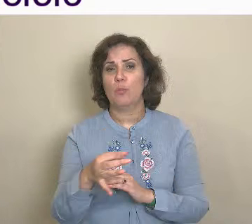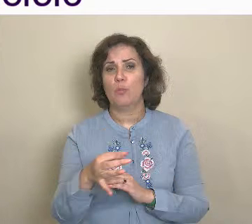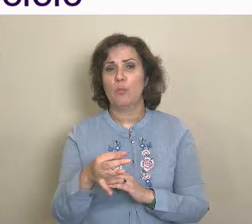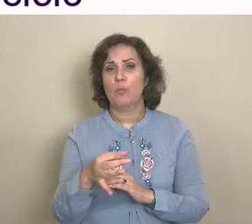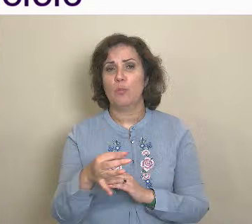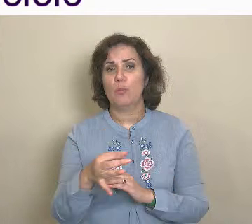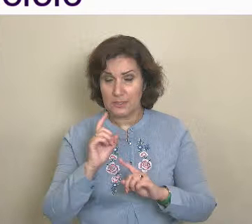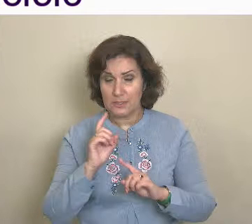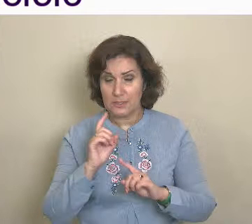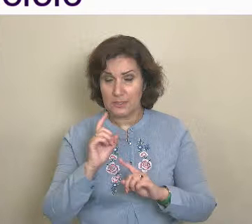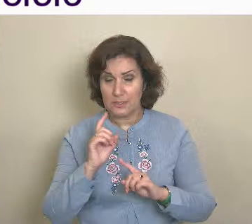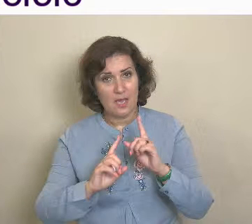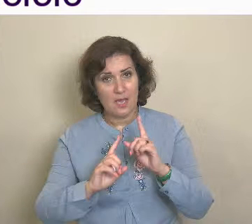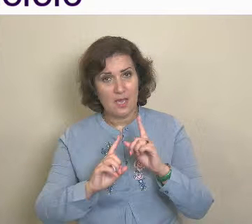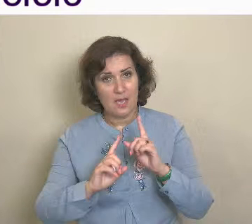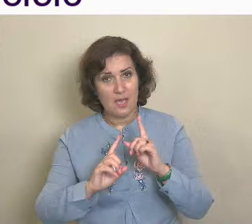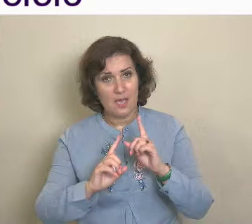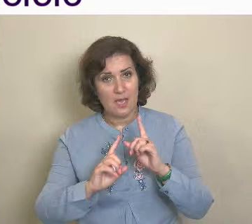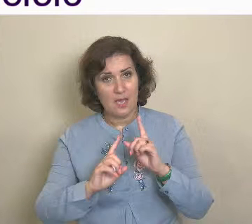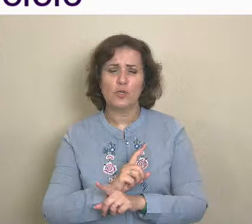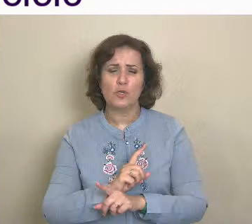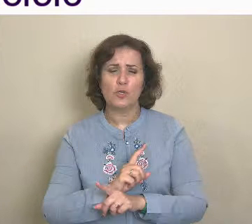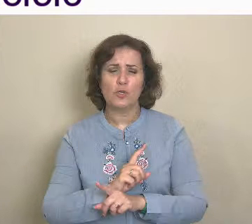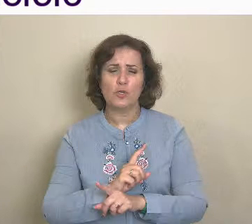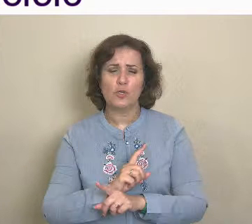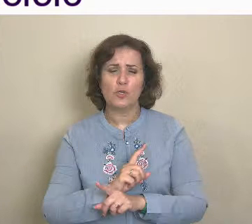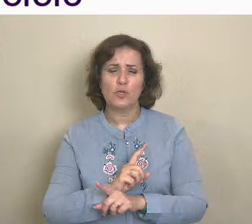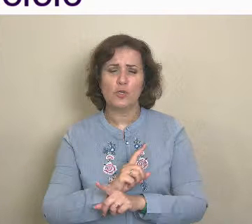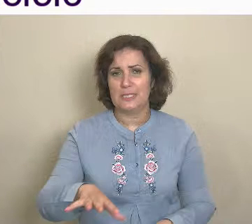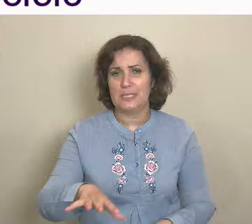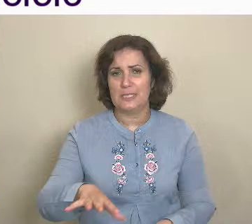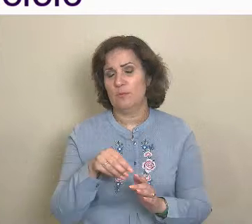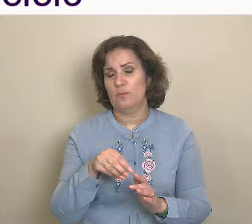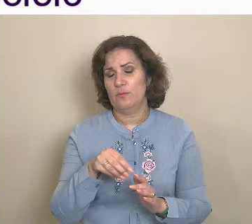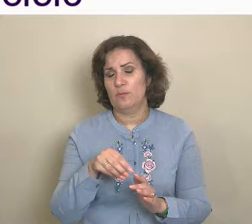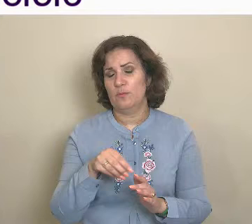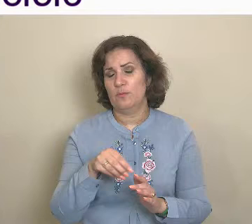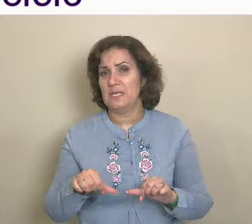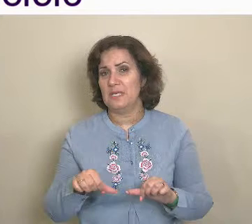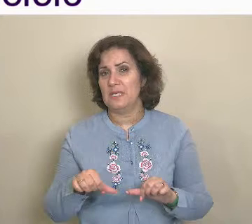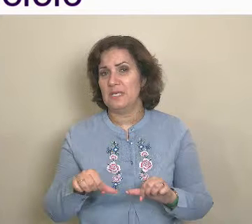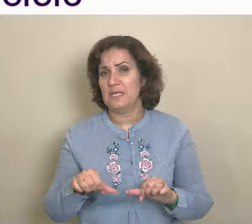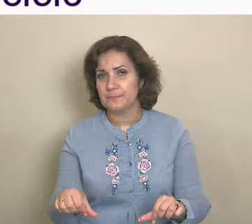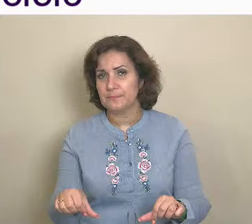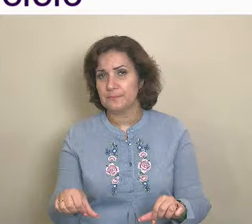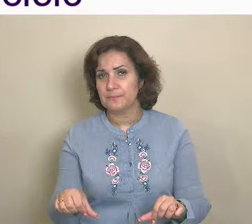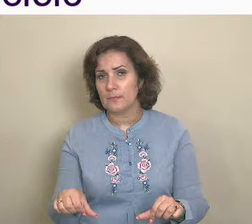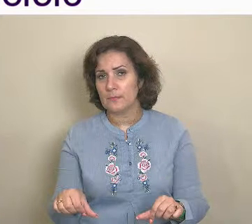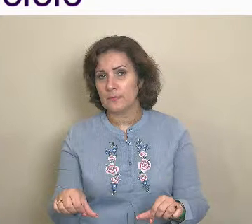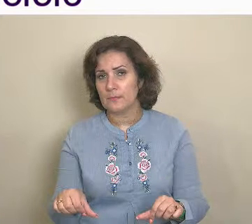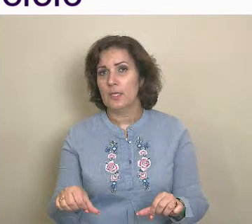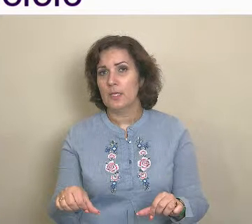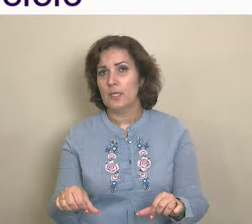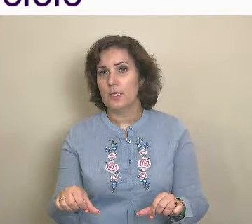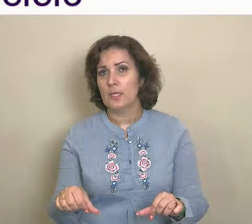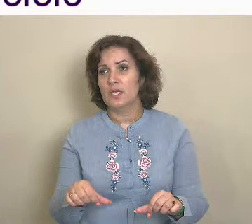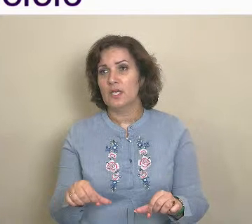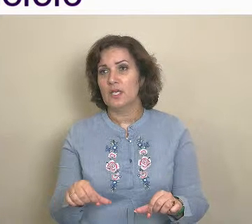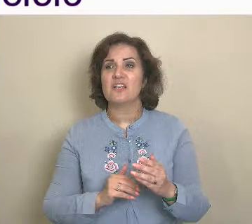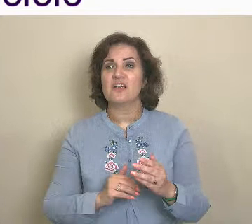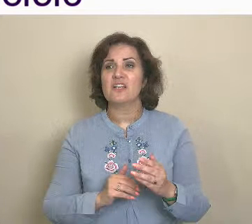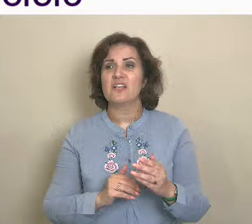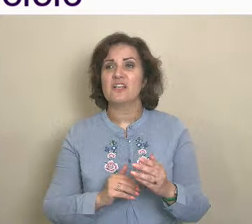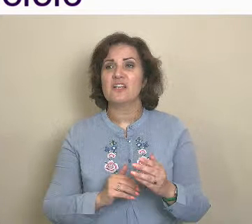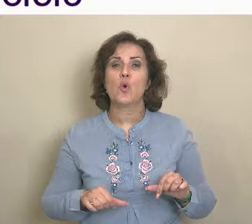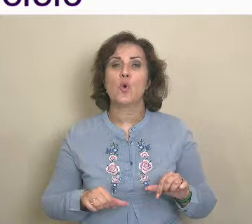TSC establishes the results at the elections to the Oblast Council. At the same time, Oblast does not establish